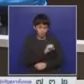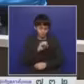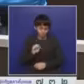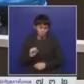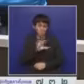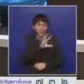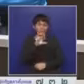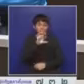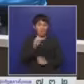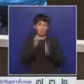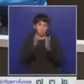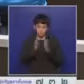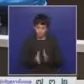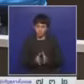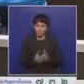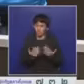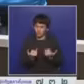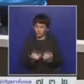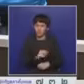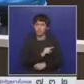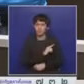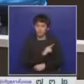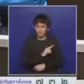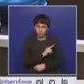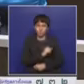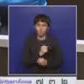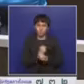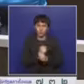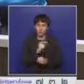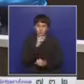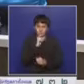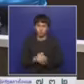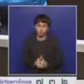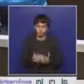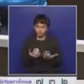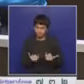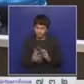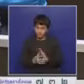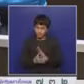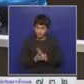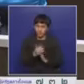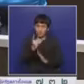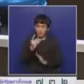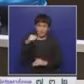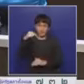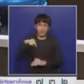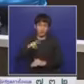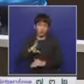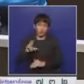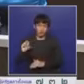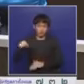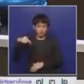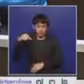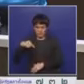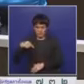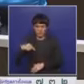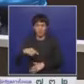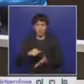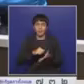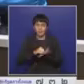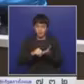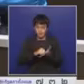คนเรากำลังทำหน้าที่อยู่ครับวันนี้ใช้สภาแห่งนี้ในการแก้ปัญหา